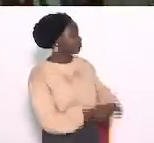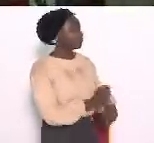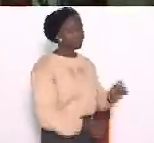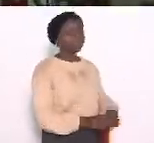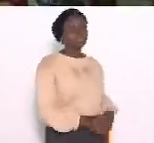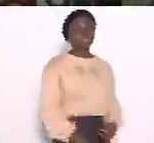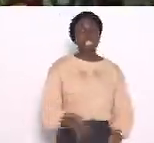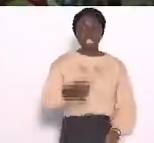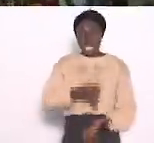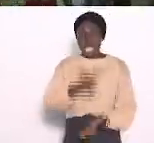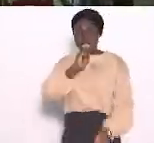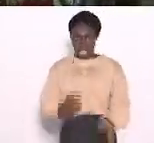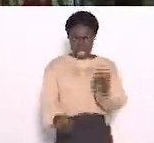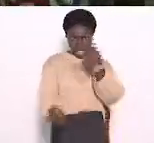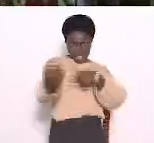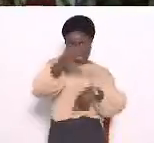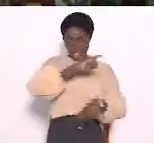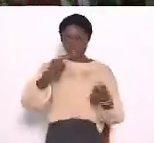to you